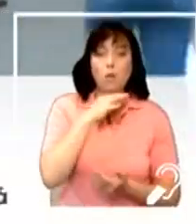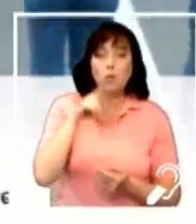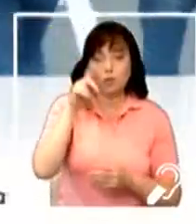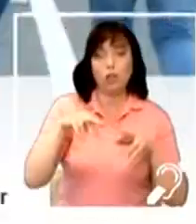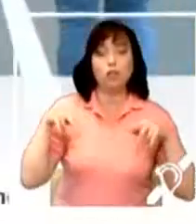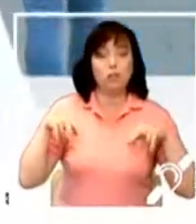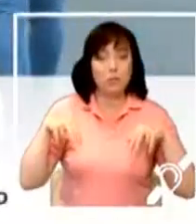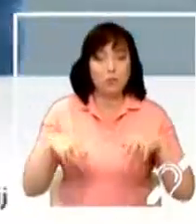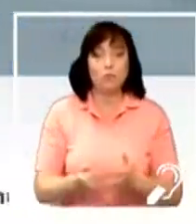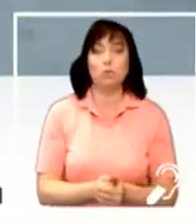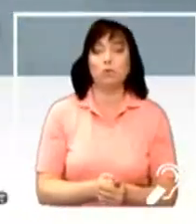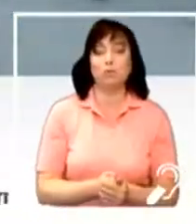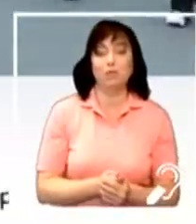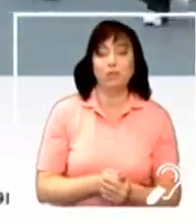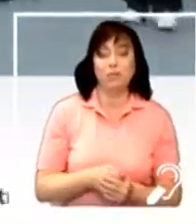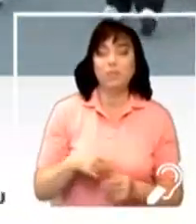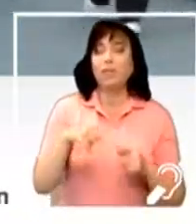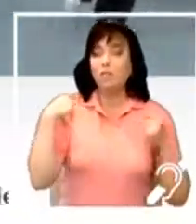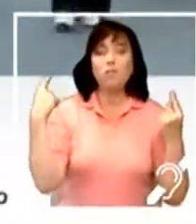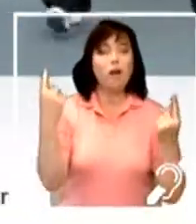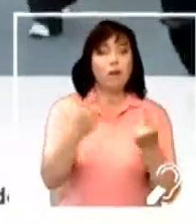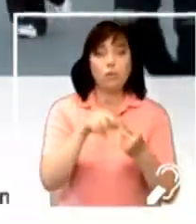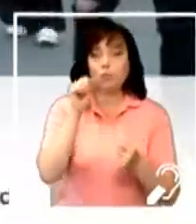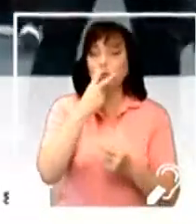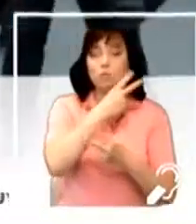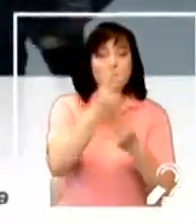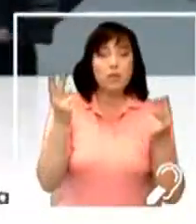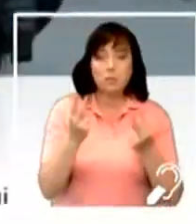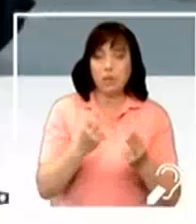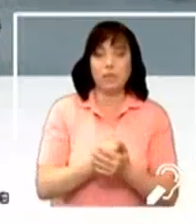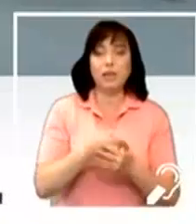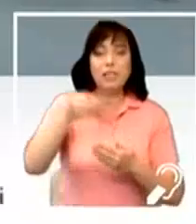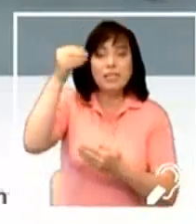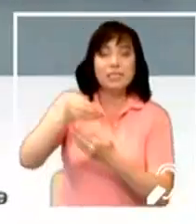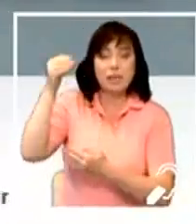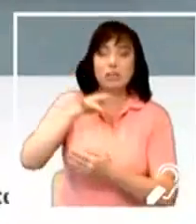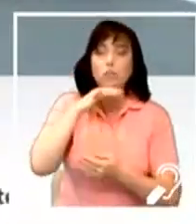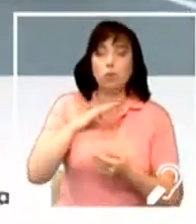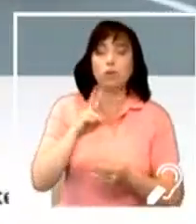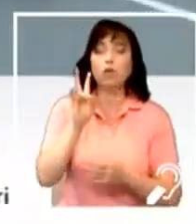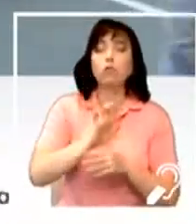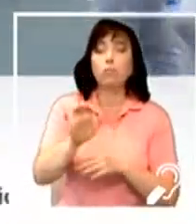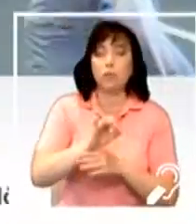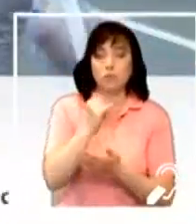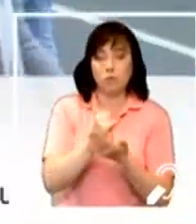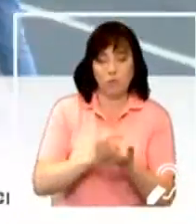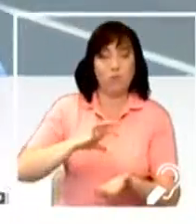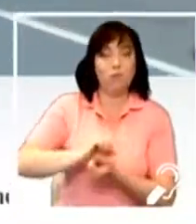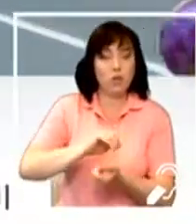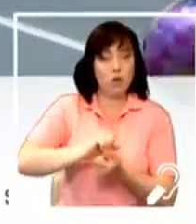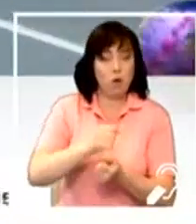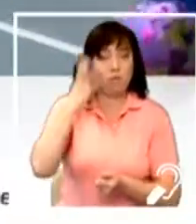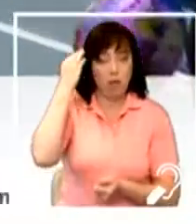și dansează. La, de jur împrejur puteți găsi standurile a 10 de producători de vin din